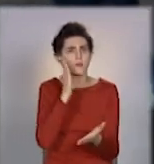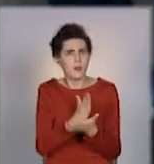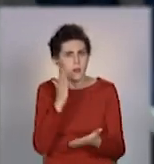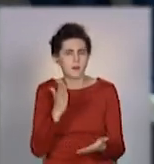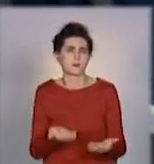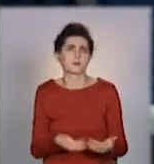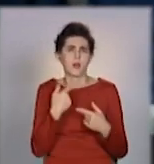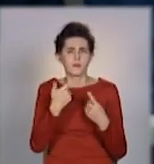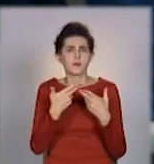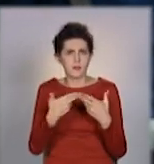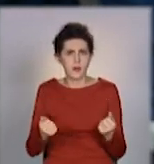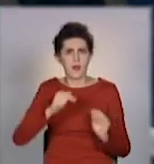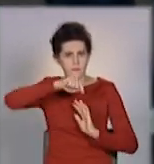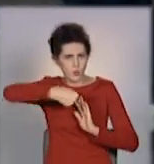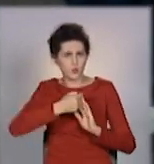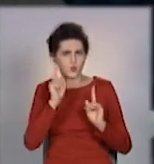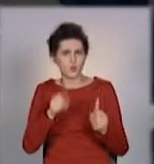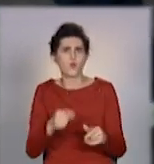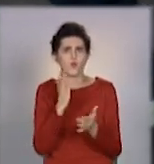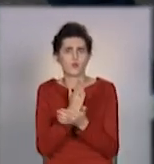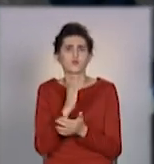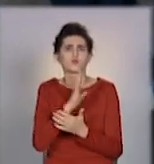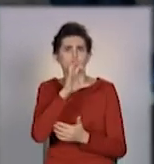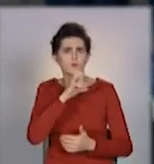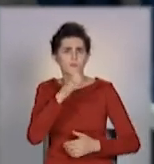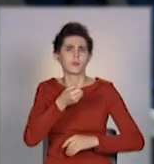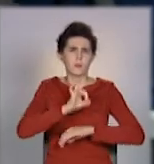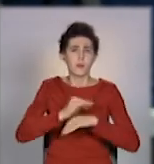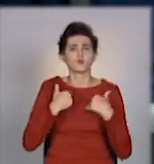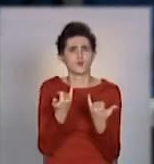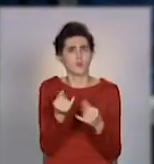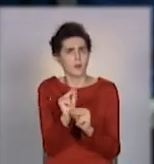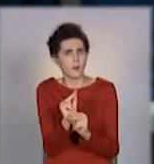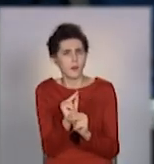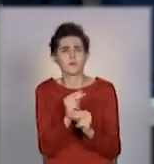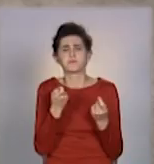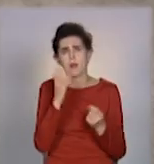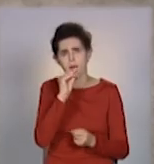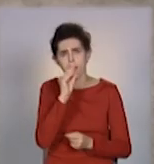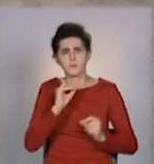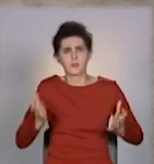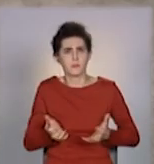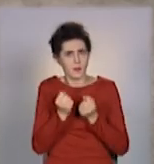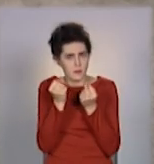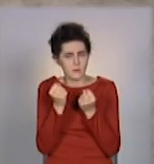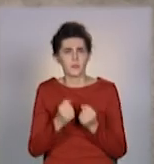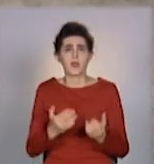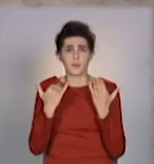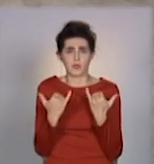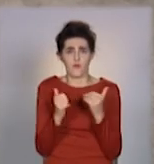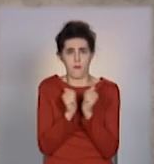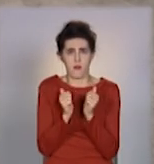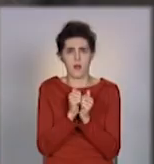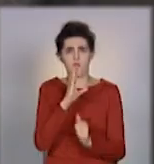в паху дуже сильно поранили, але він молодець, умничка, вже йде на поправку, там вже все добре. Сьогодні біля входу до